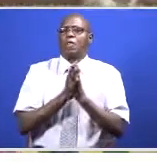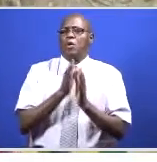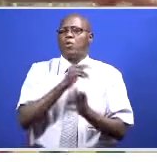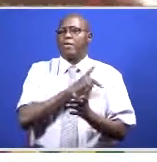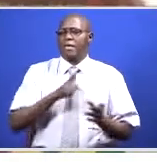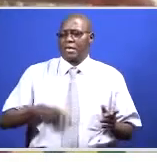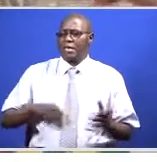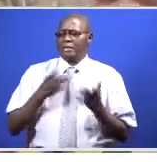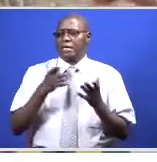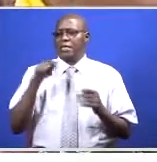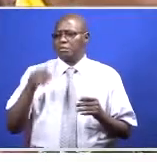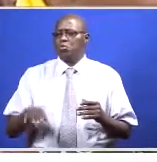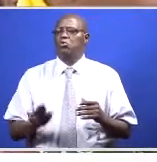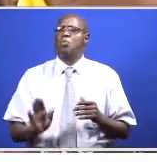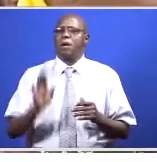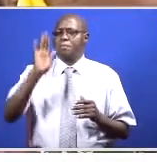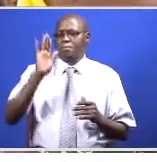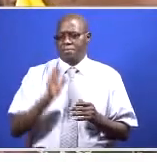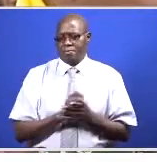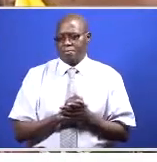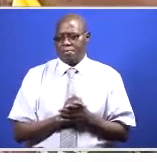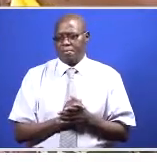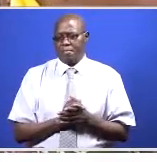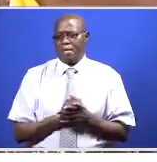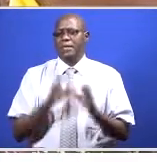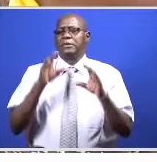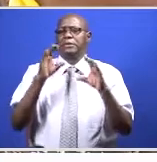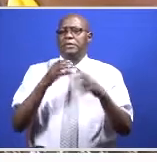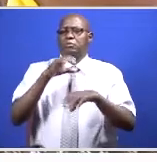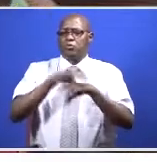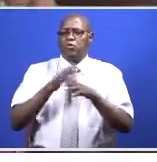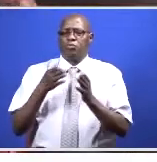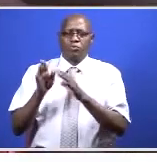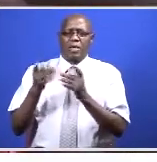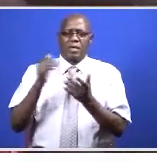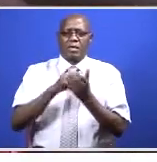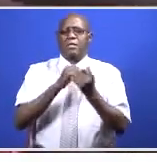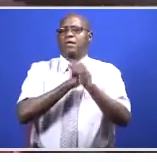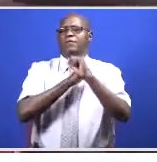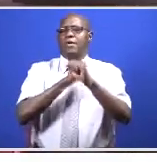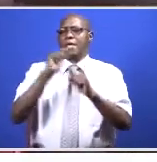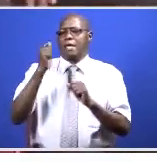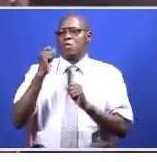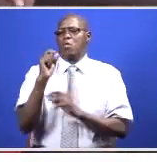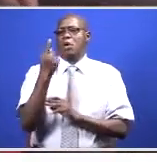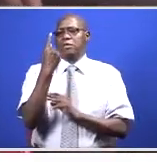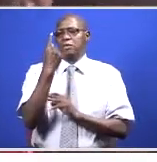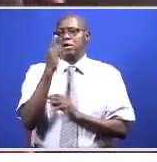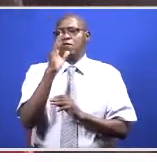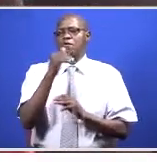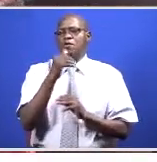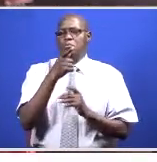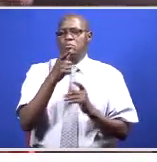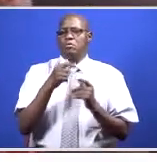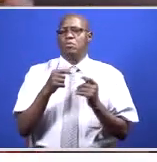Sio ni bottom up. The team took the opportunity to yet again defend Kenya Kwanza from criticism over the coalition's